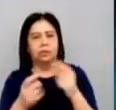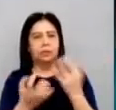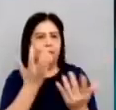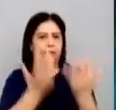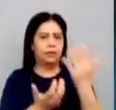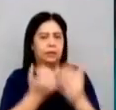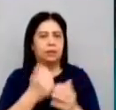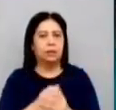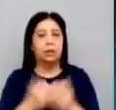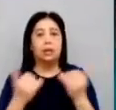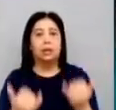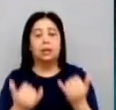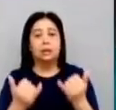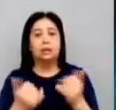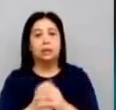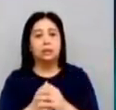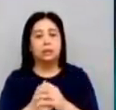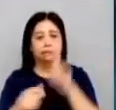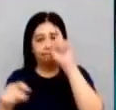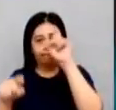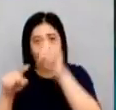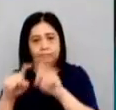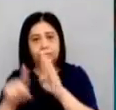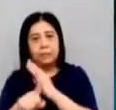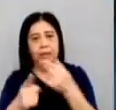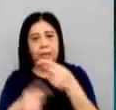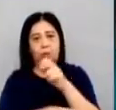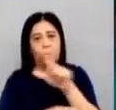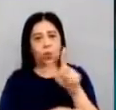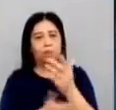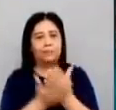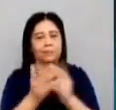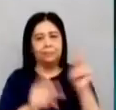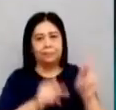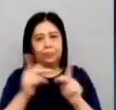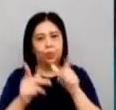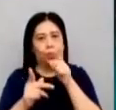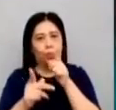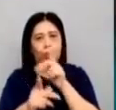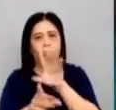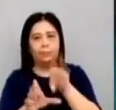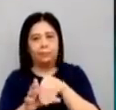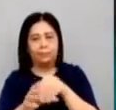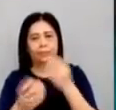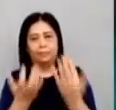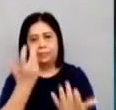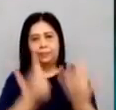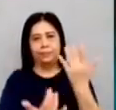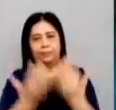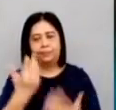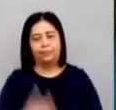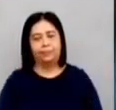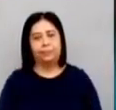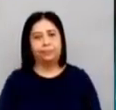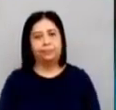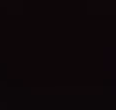namang nanunuluyan sa barangay hall ang ibang residenteng apektado. JP Soriano, GMA